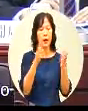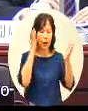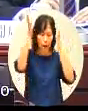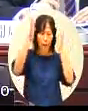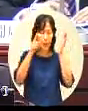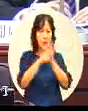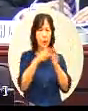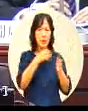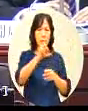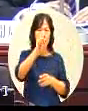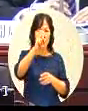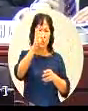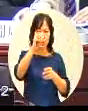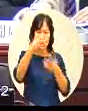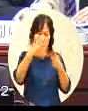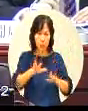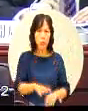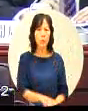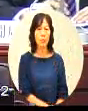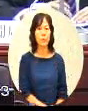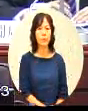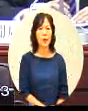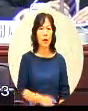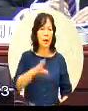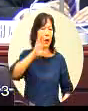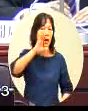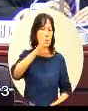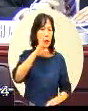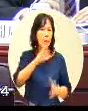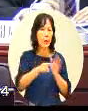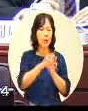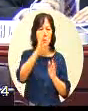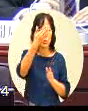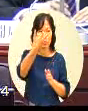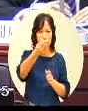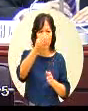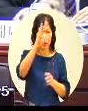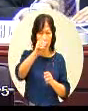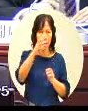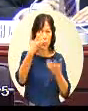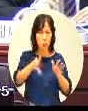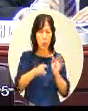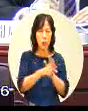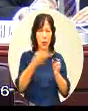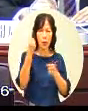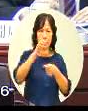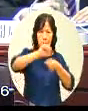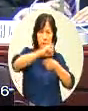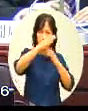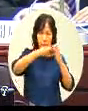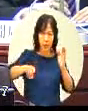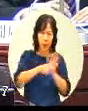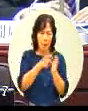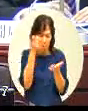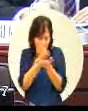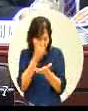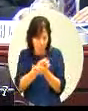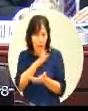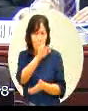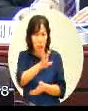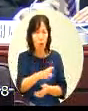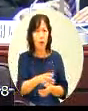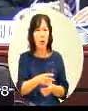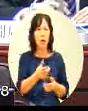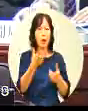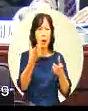是12000例，泰国98000辆，新加坡因很严的，